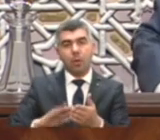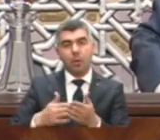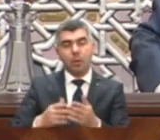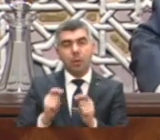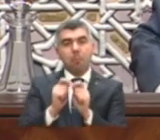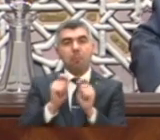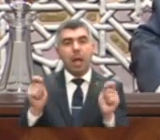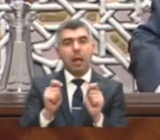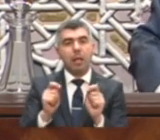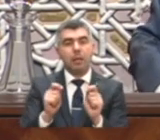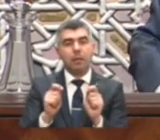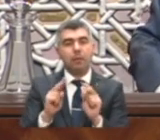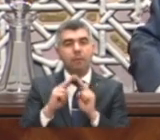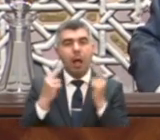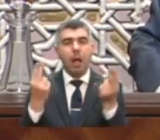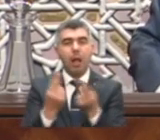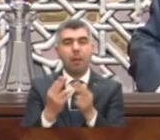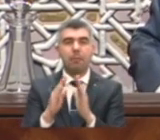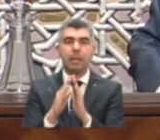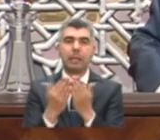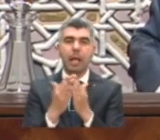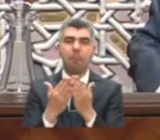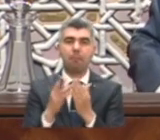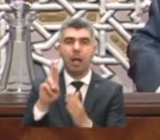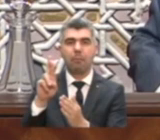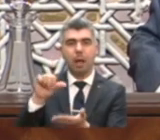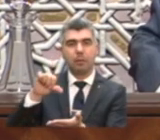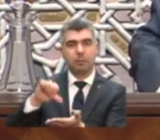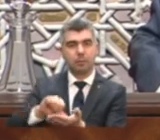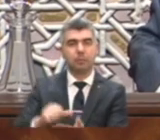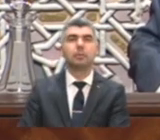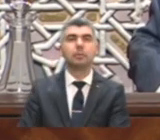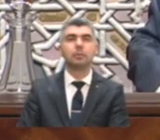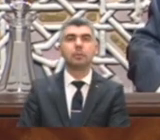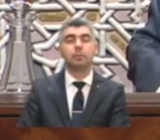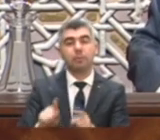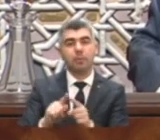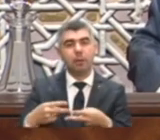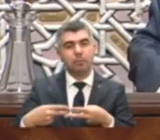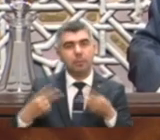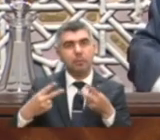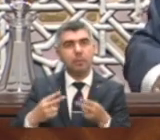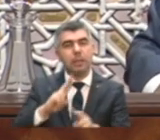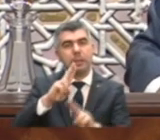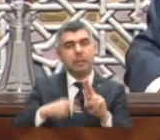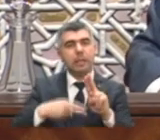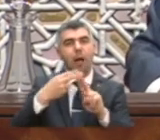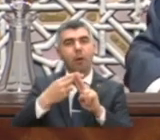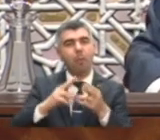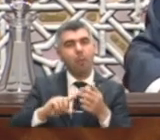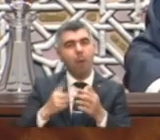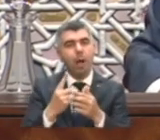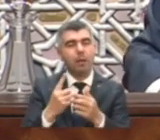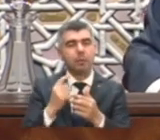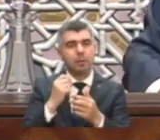الدولي للكتاب بالرباط، لذا أقترح على السيدات والسادة النواب طرحهما دفعة واحدة لينال جوابا